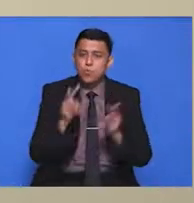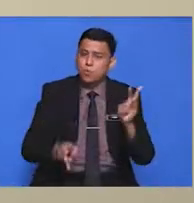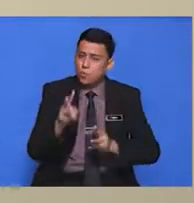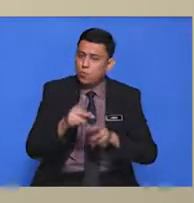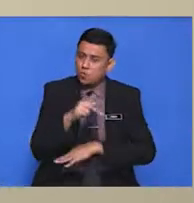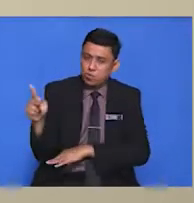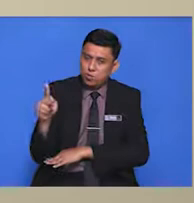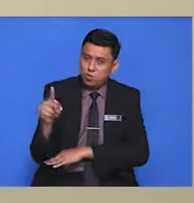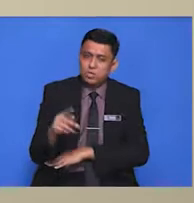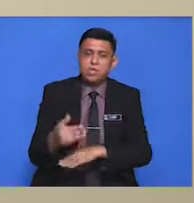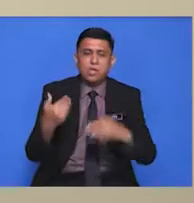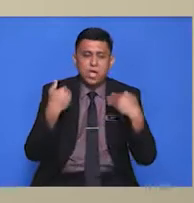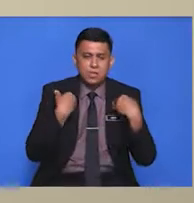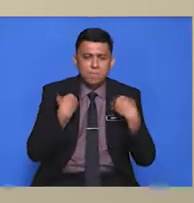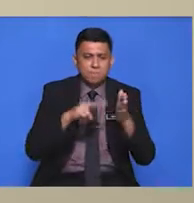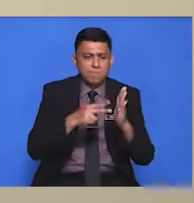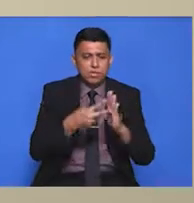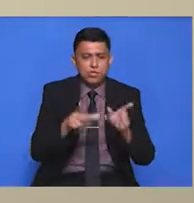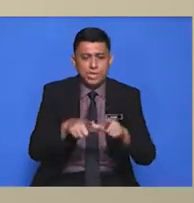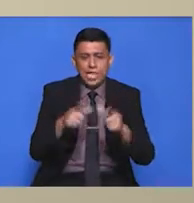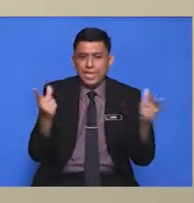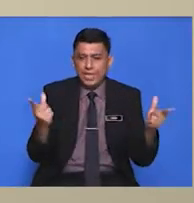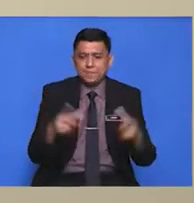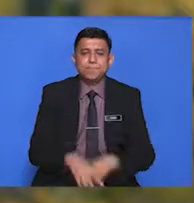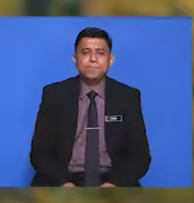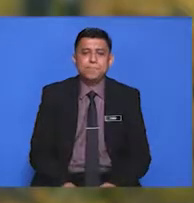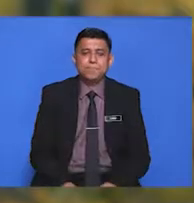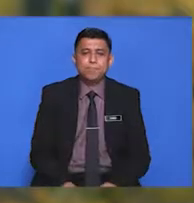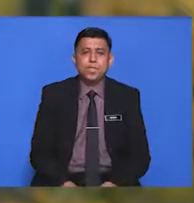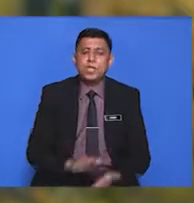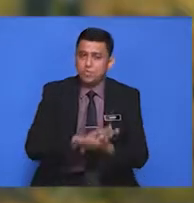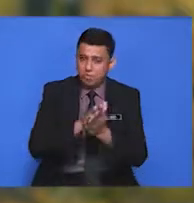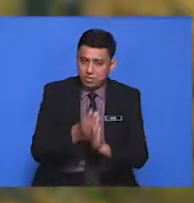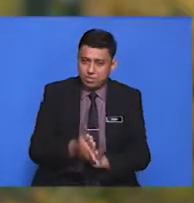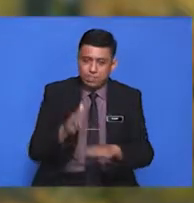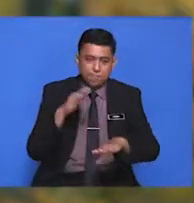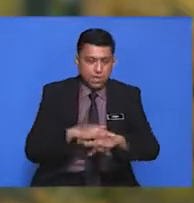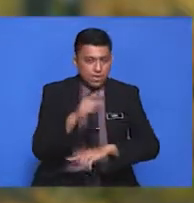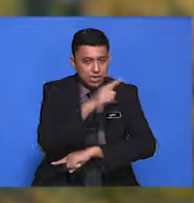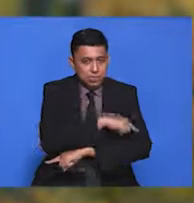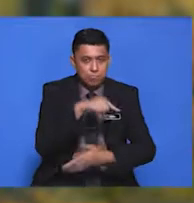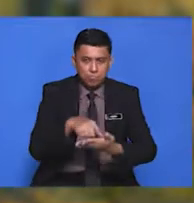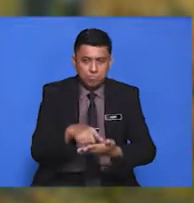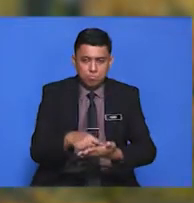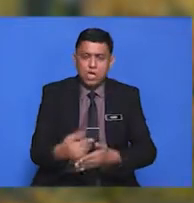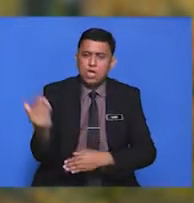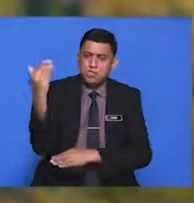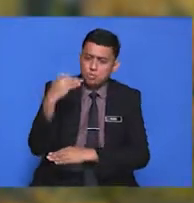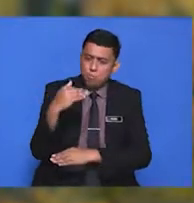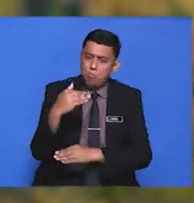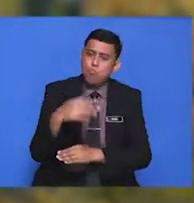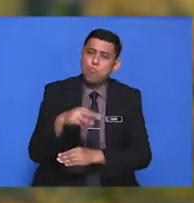walaupun masing-masing mempunyai maksud yang berbeza. Justeru, pada hari ini, cikgu ingin mengajak